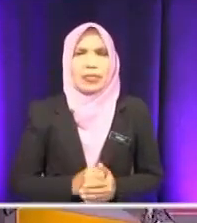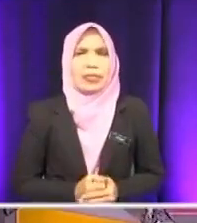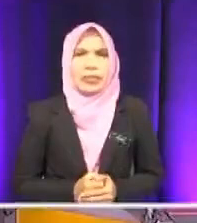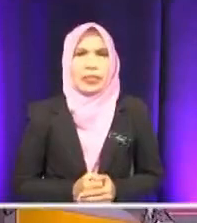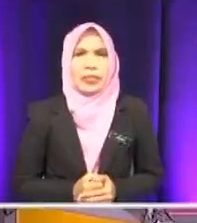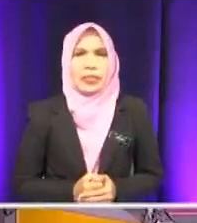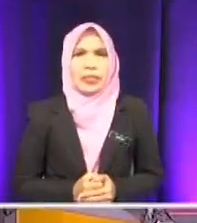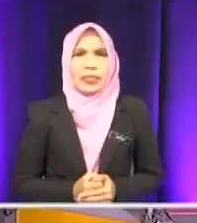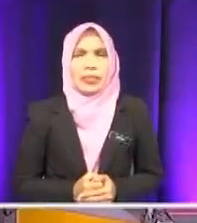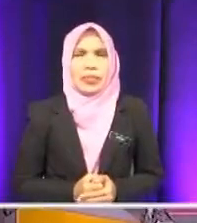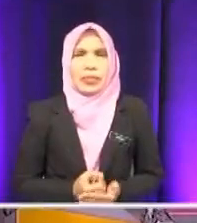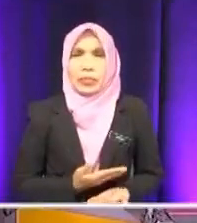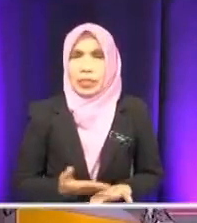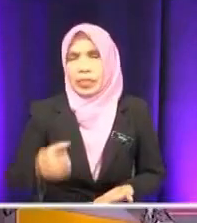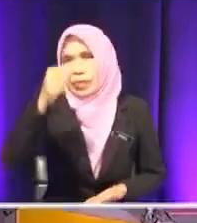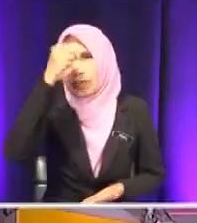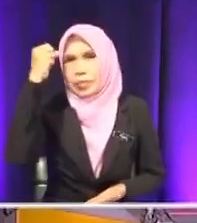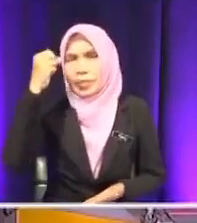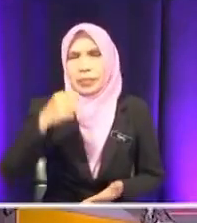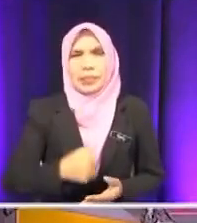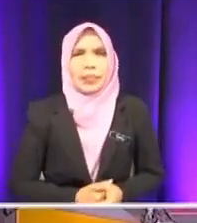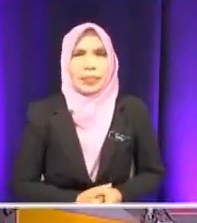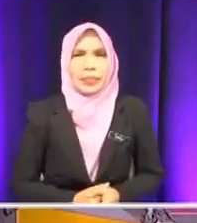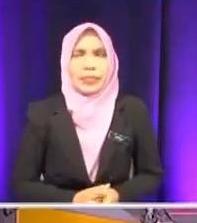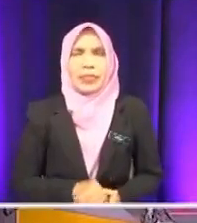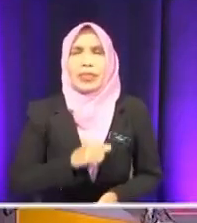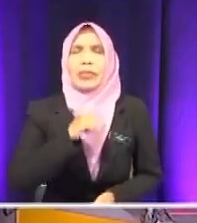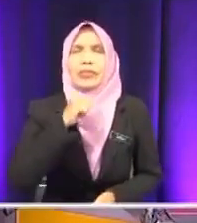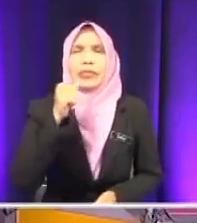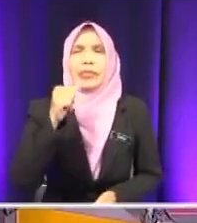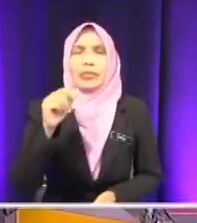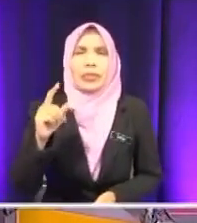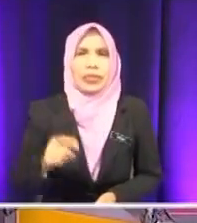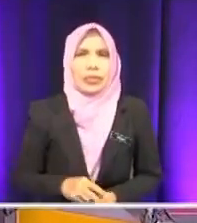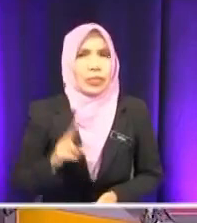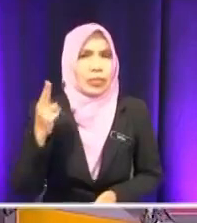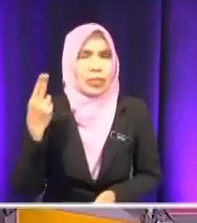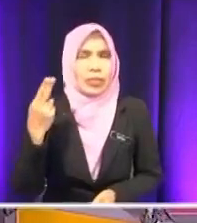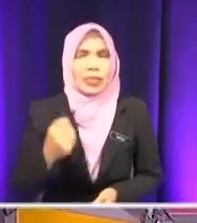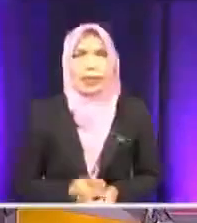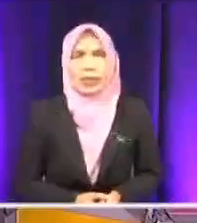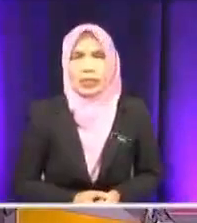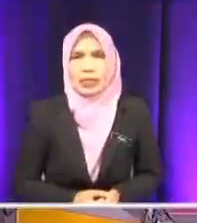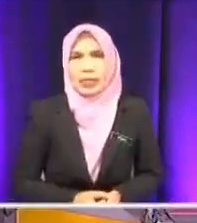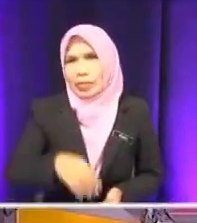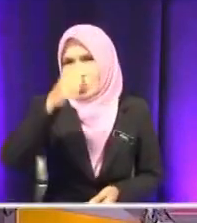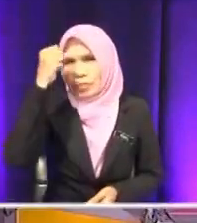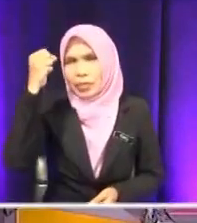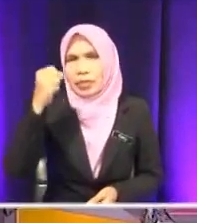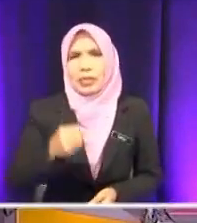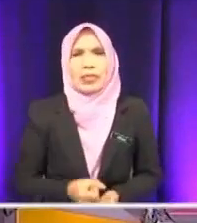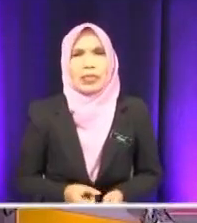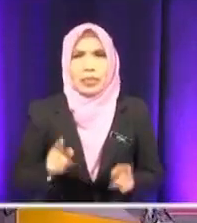kalian pilih dan diberi sebab dan bila beri sebab bukan hanya sekadar menyatakan sebab saja karena buat perbandingan